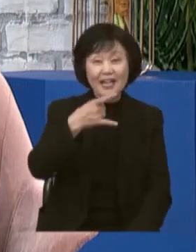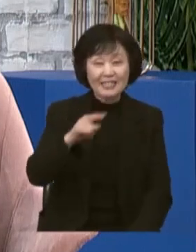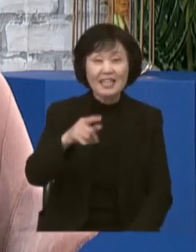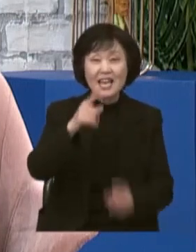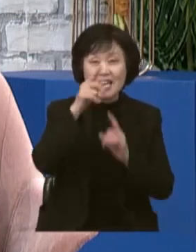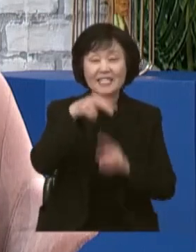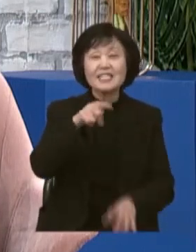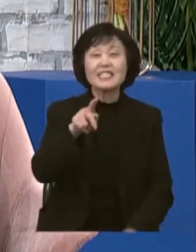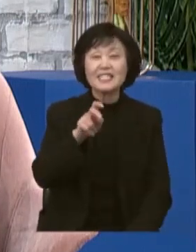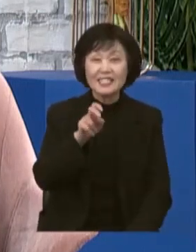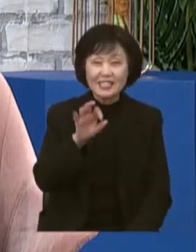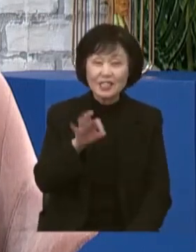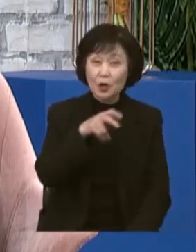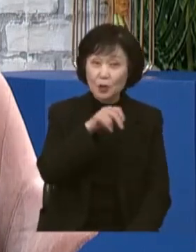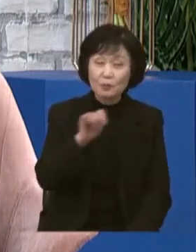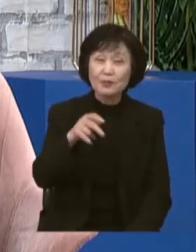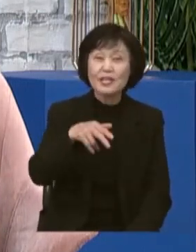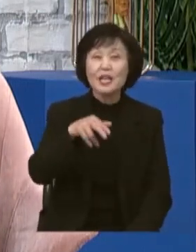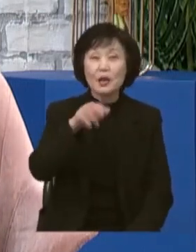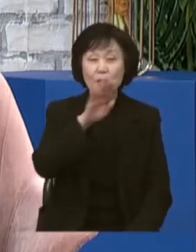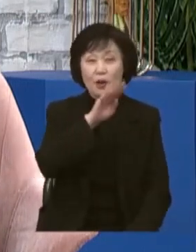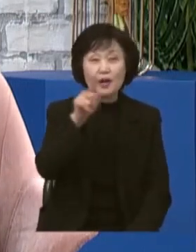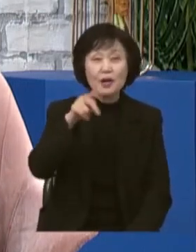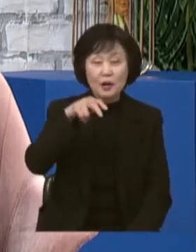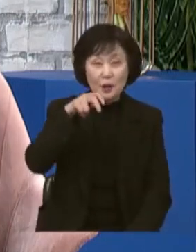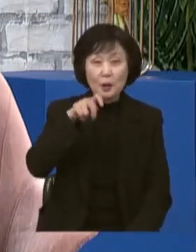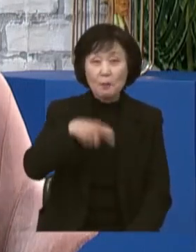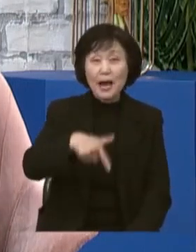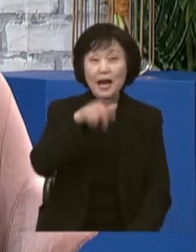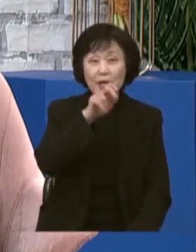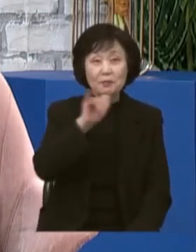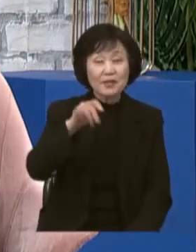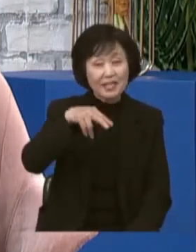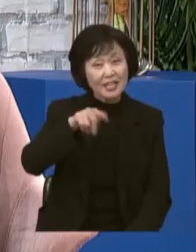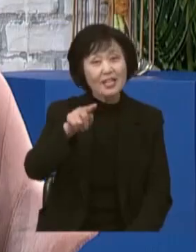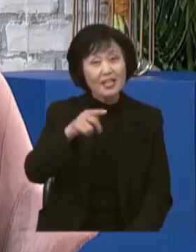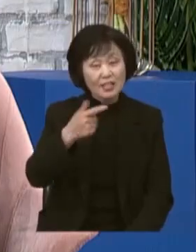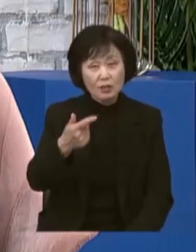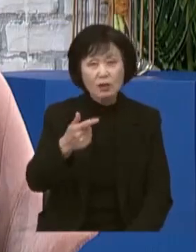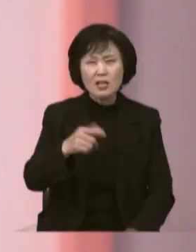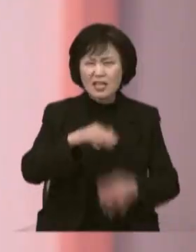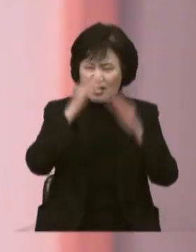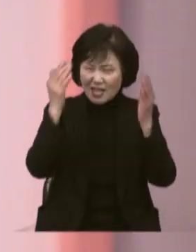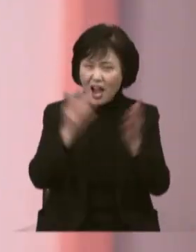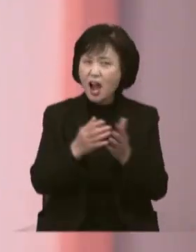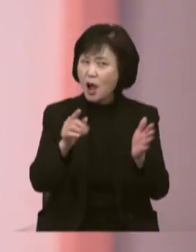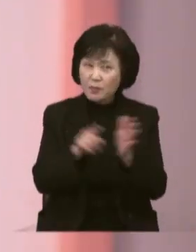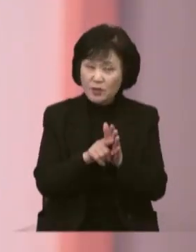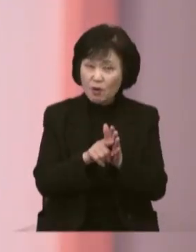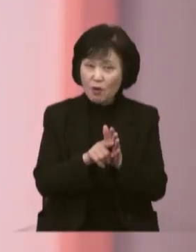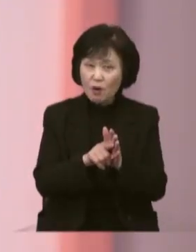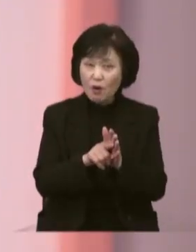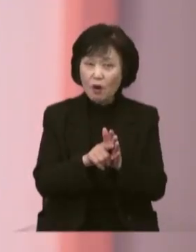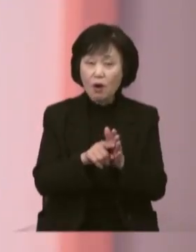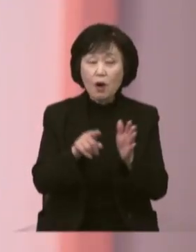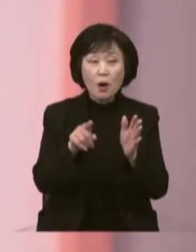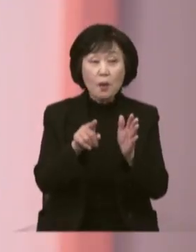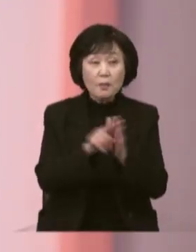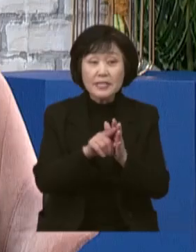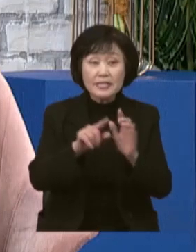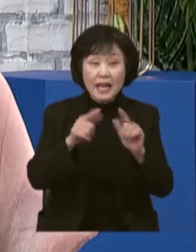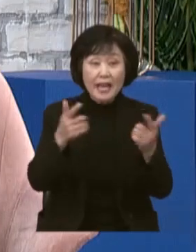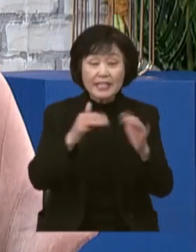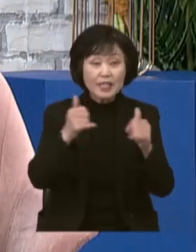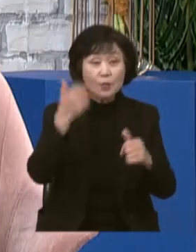아니. 그건 네. 아니요. 정말 그 후배 개그맨들 내에서도 믿음 좋은 친구들이 정말 많이 있어요. 아, 네. 정말로. 네. 너무너무 감사해요.